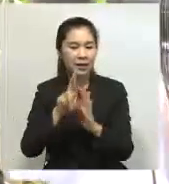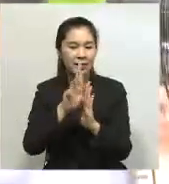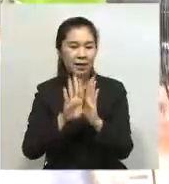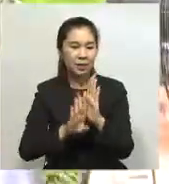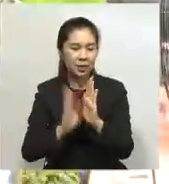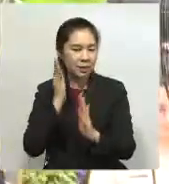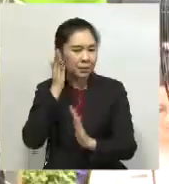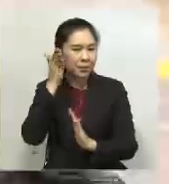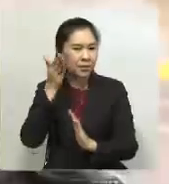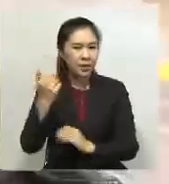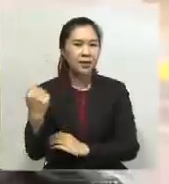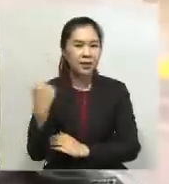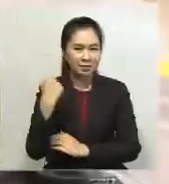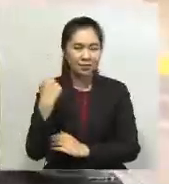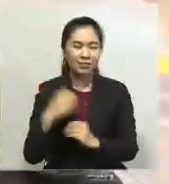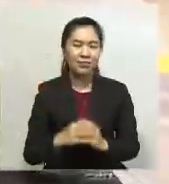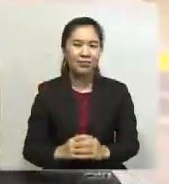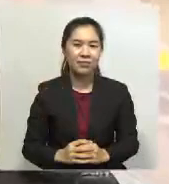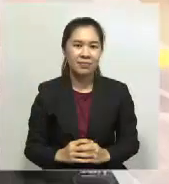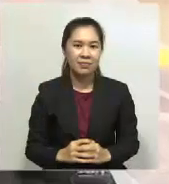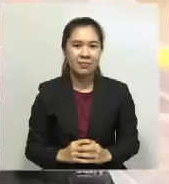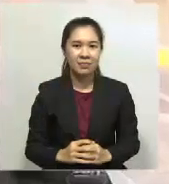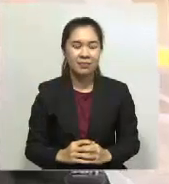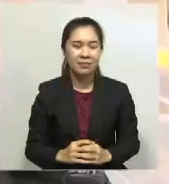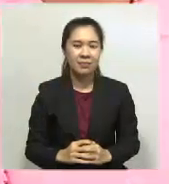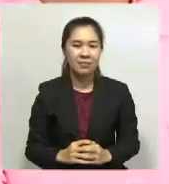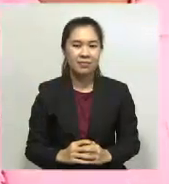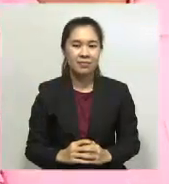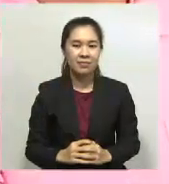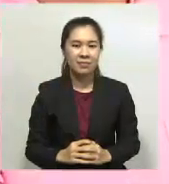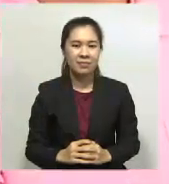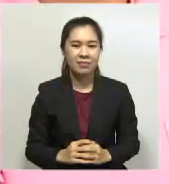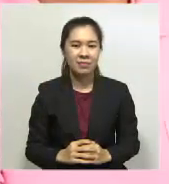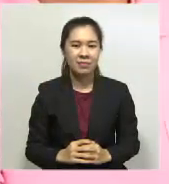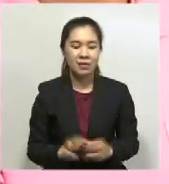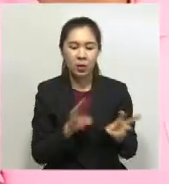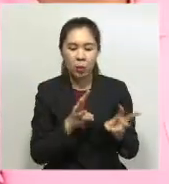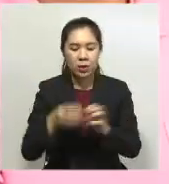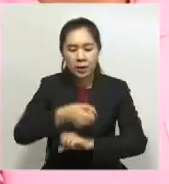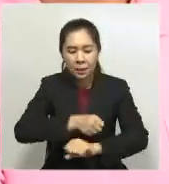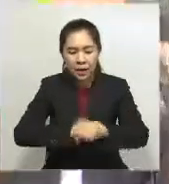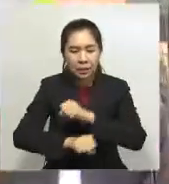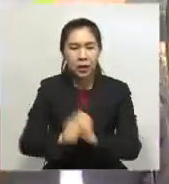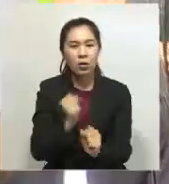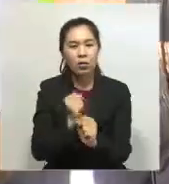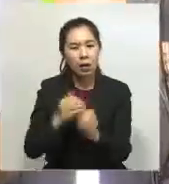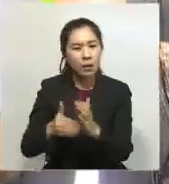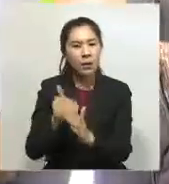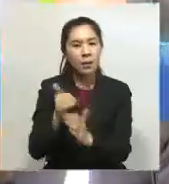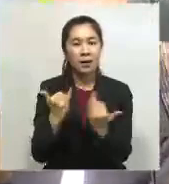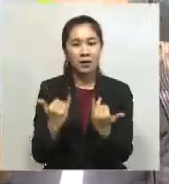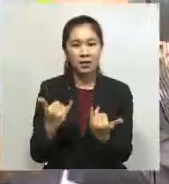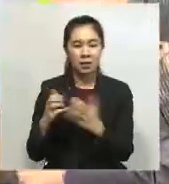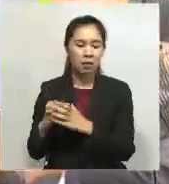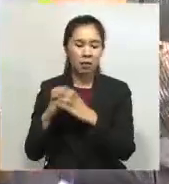วให้เกิดความมั่นคงและยั่งยืนค่ะ แต่มันต้องหาวิธีการปฏิบัติให้ได้เพราะนั้นการมาในครั้งนี้ไม่ได้มา